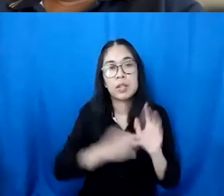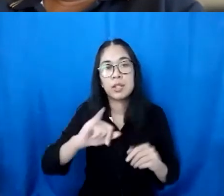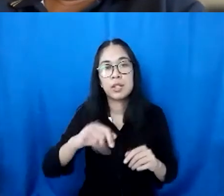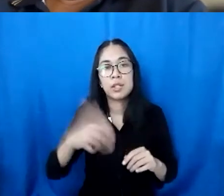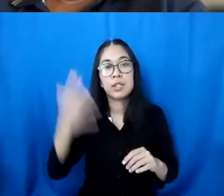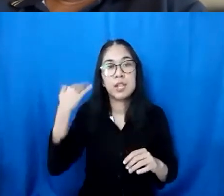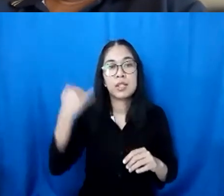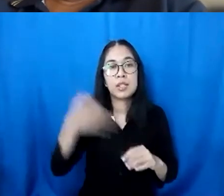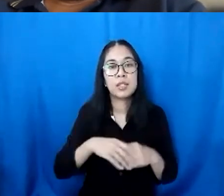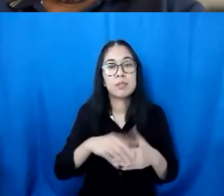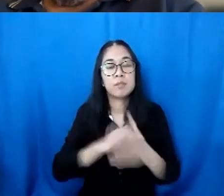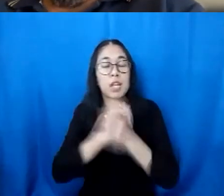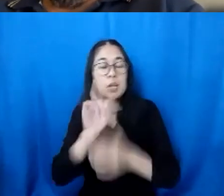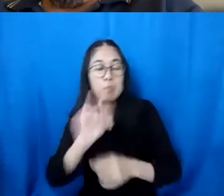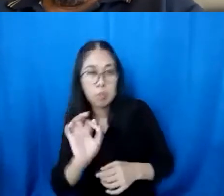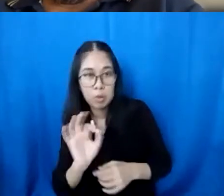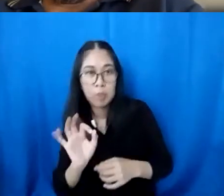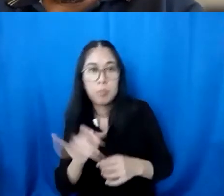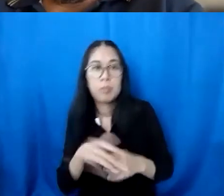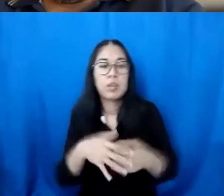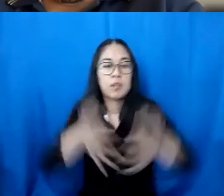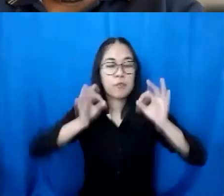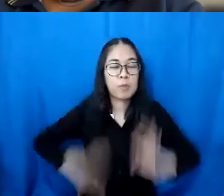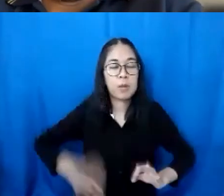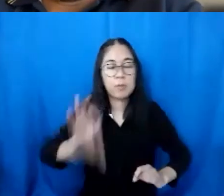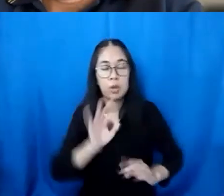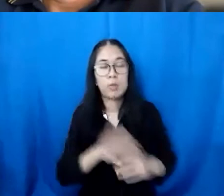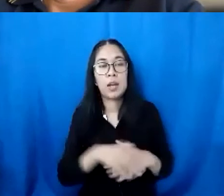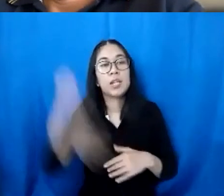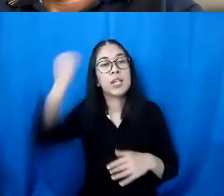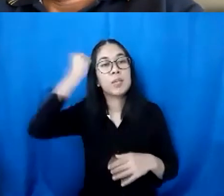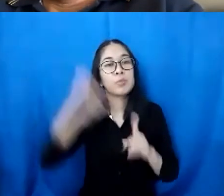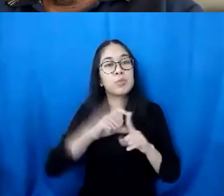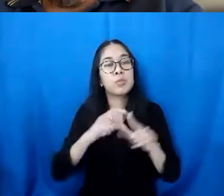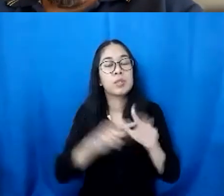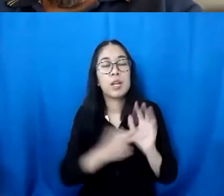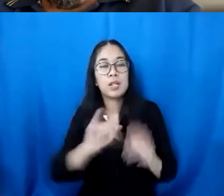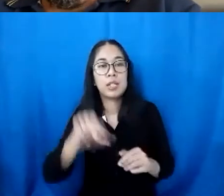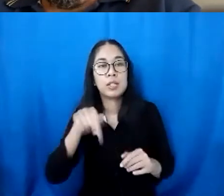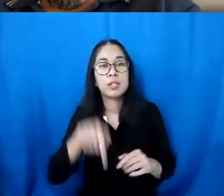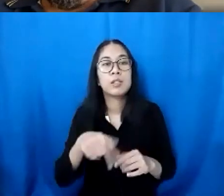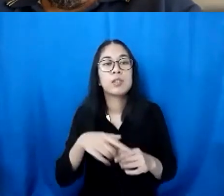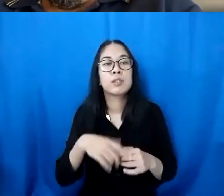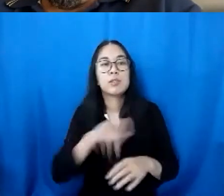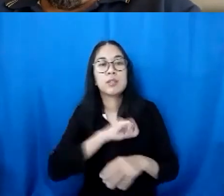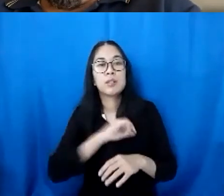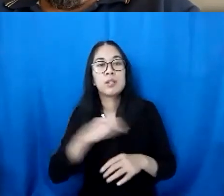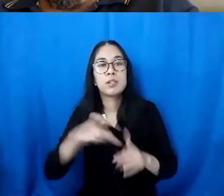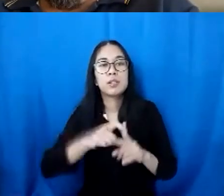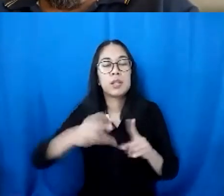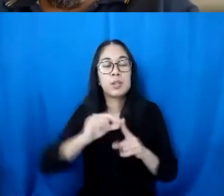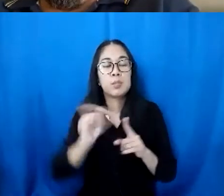belum sempat diperkenalkan secara formal. Ibu Dani saat ini adalah menjabat sebagai Deputi Bidang